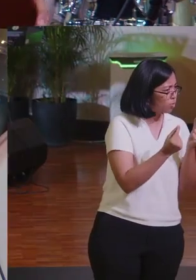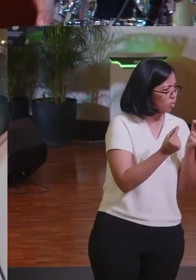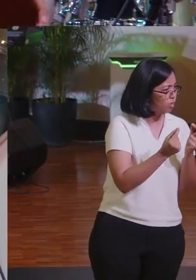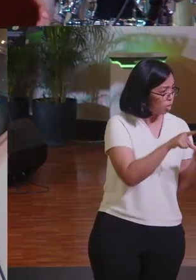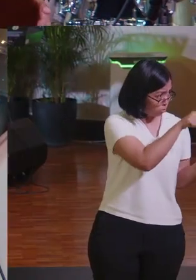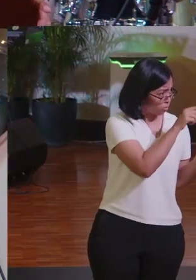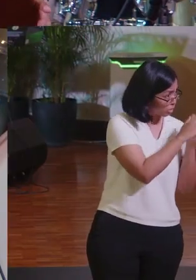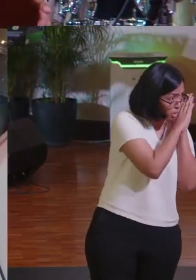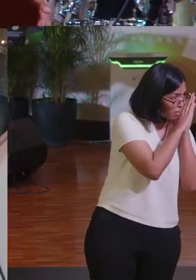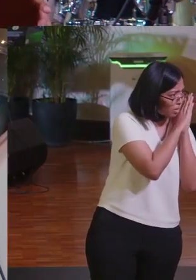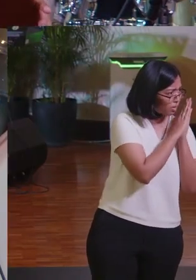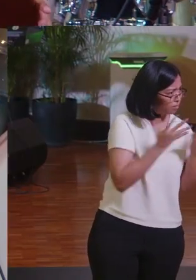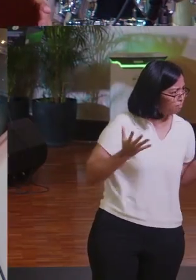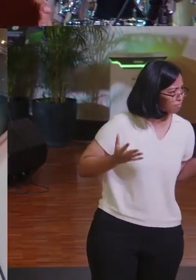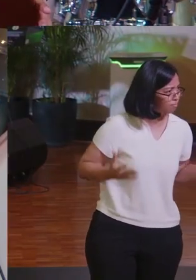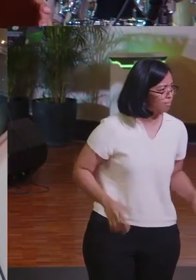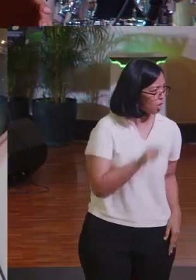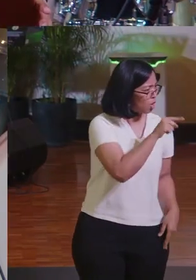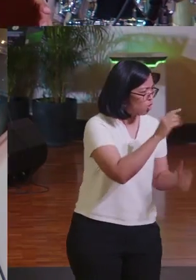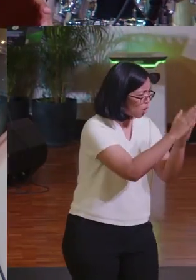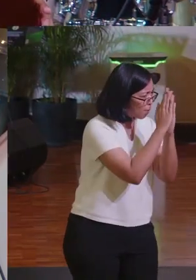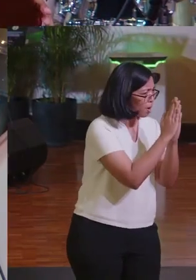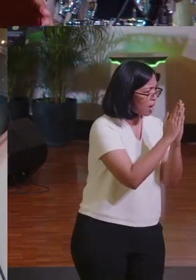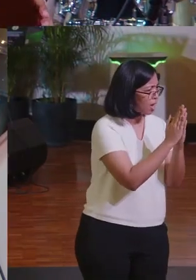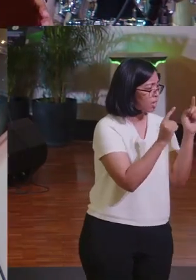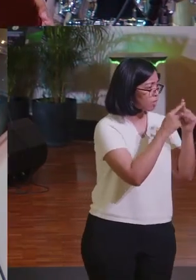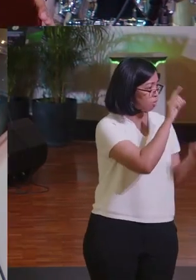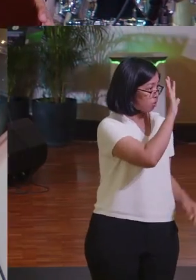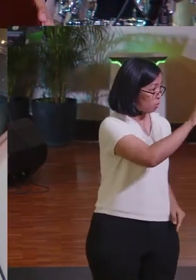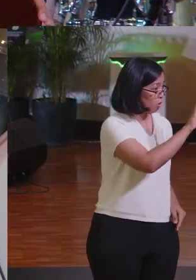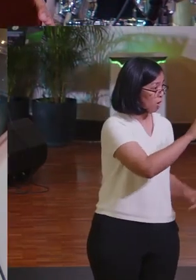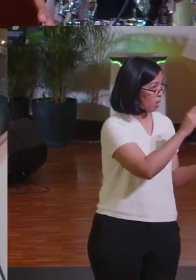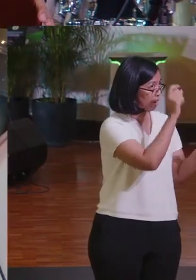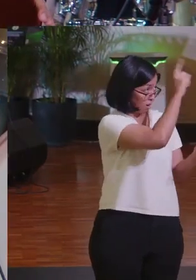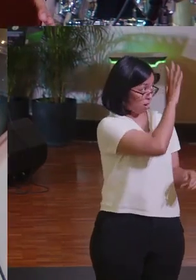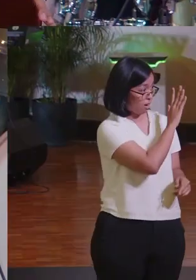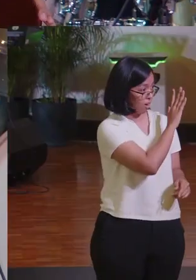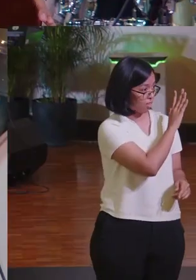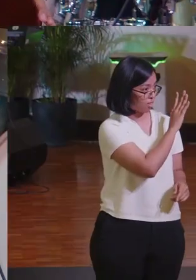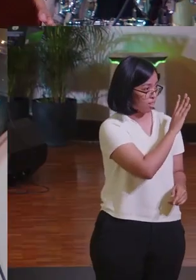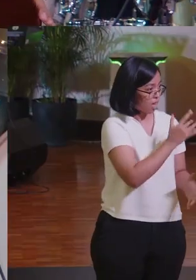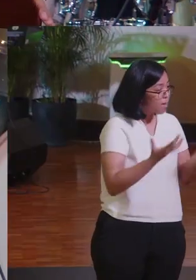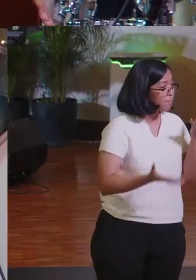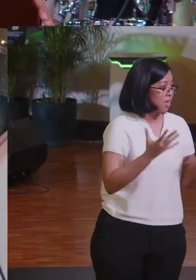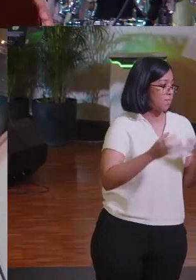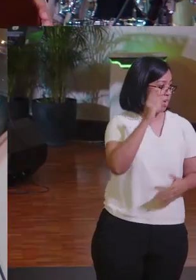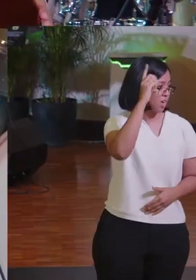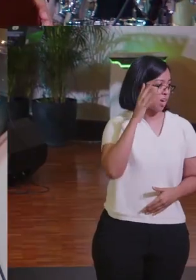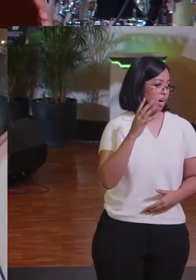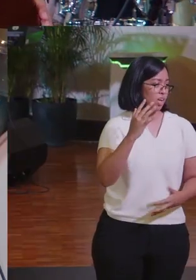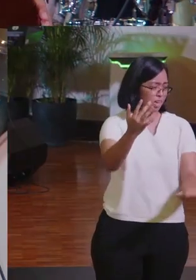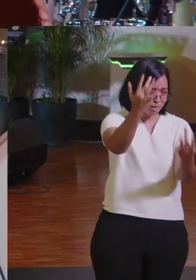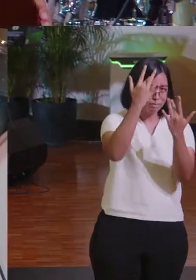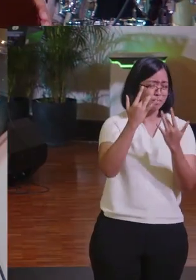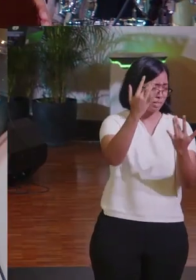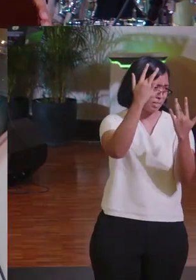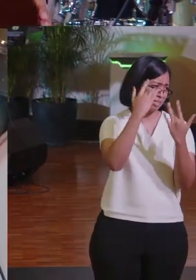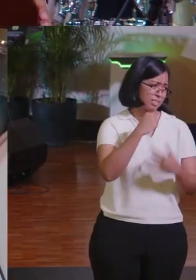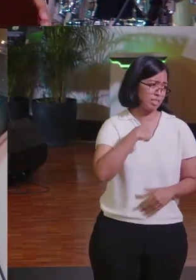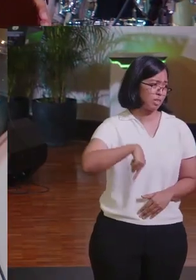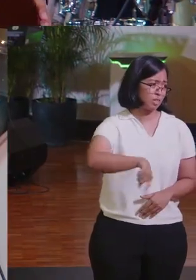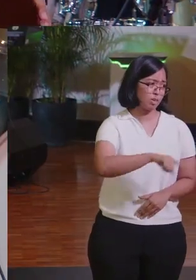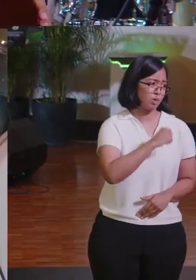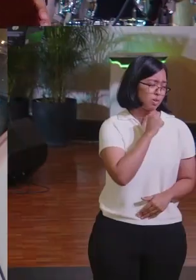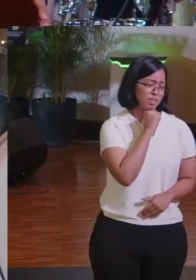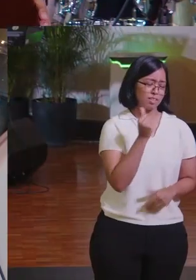ka. Magdasal ka sa Diyos. At baka sakaling tayo ay